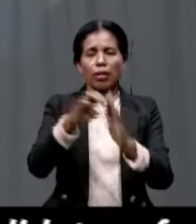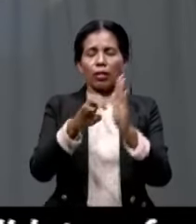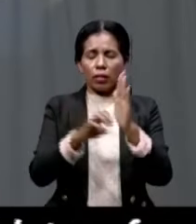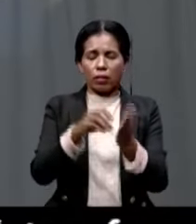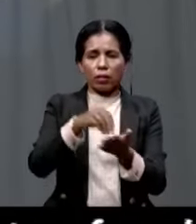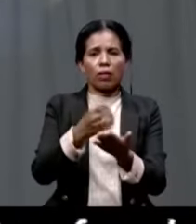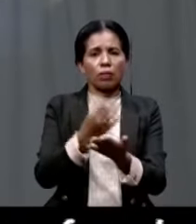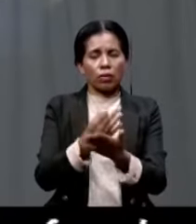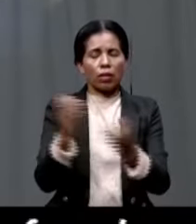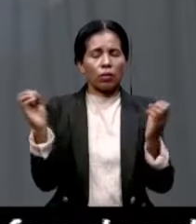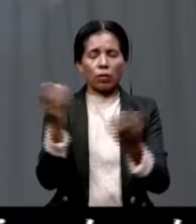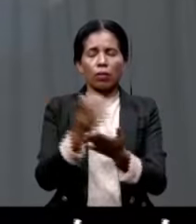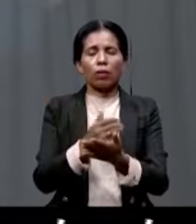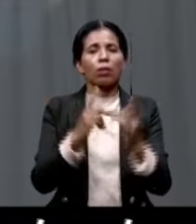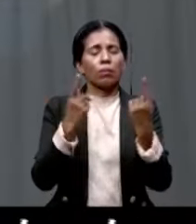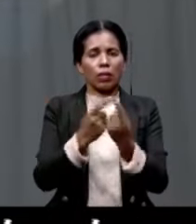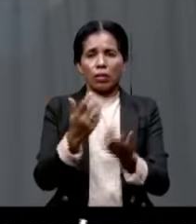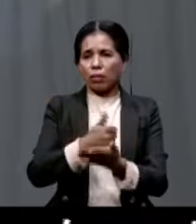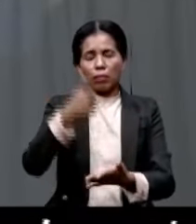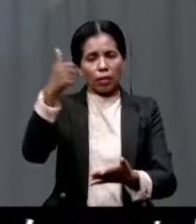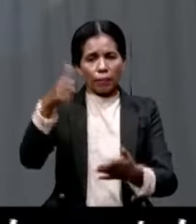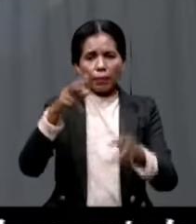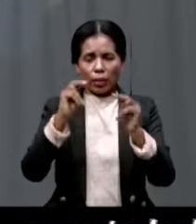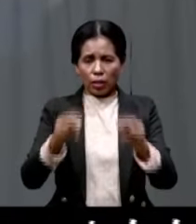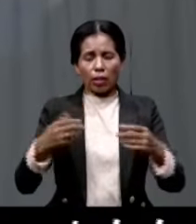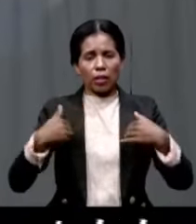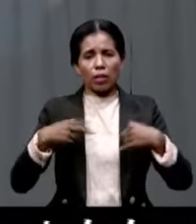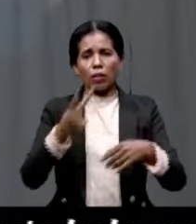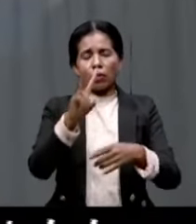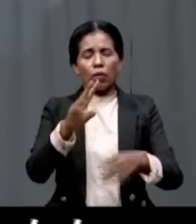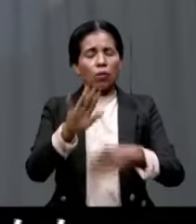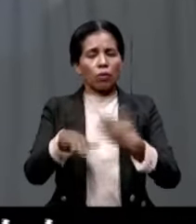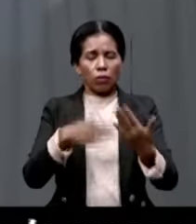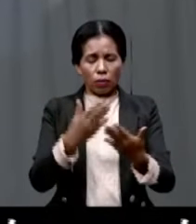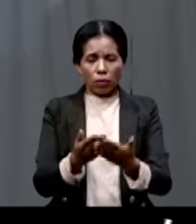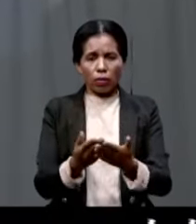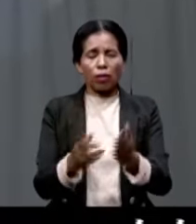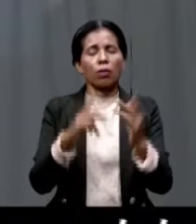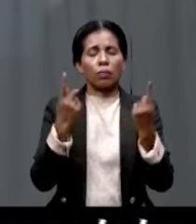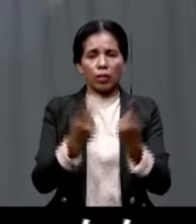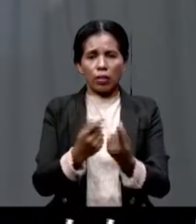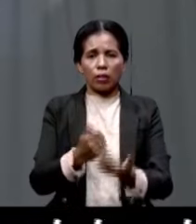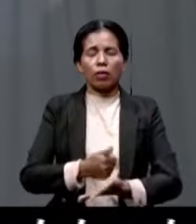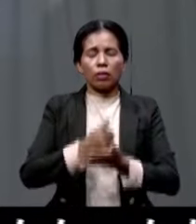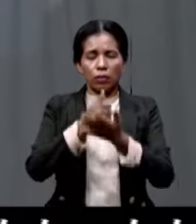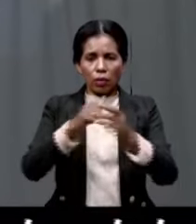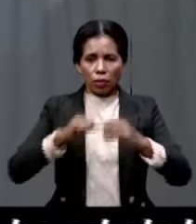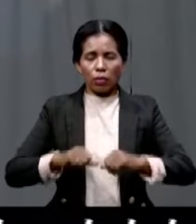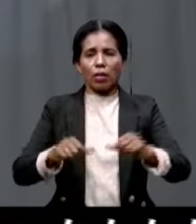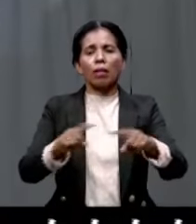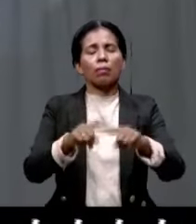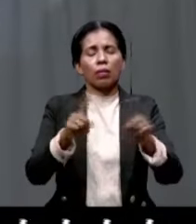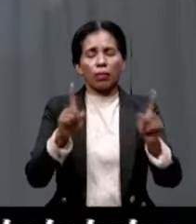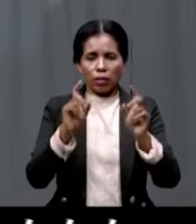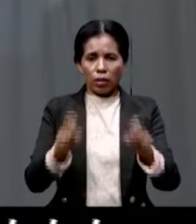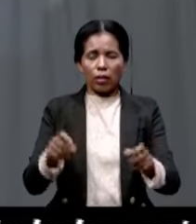para companhia makatu manang fali. Tem que ir buat rua, hotel tu mana hotel ba, companhia mana para nia sustentabilidade lá ba, mas bem nia